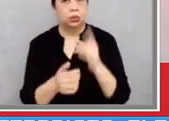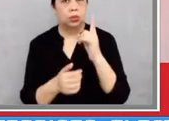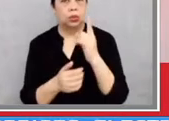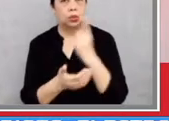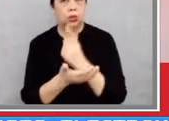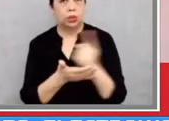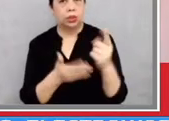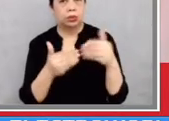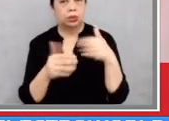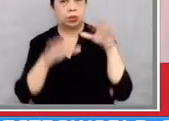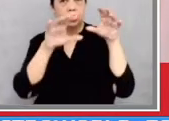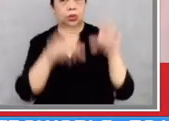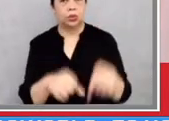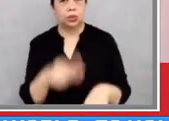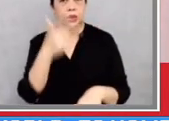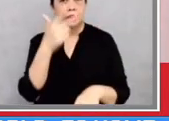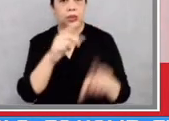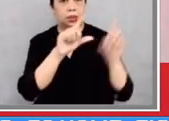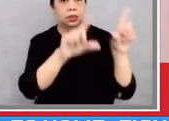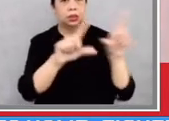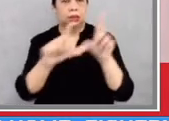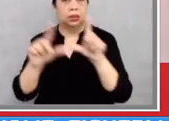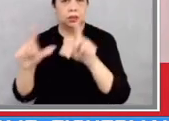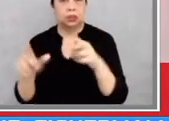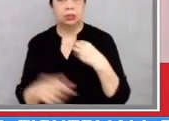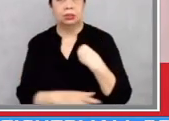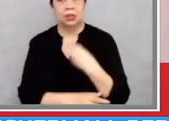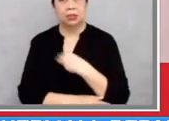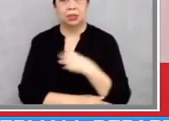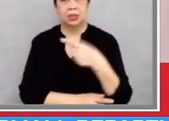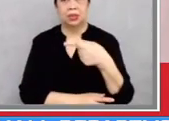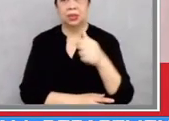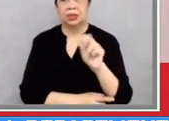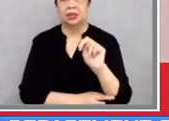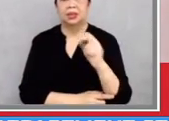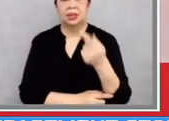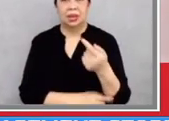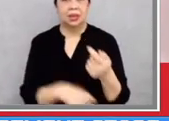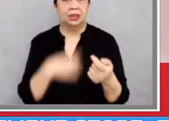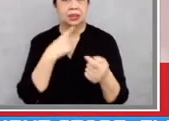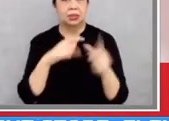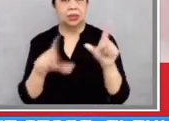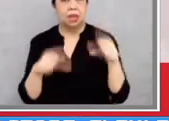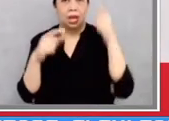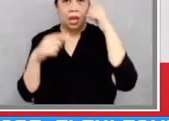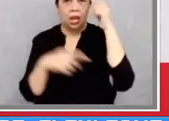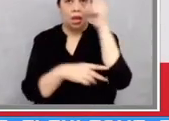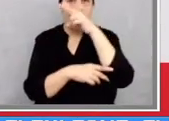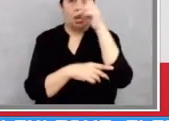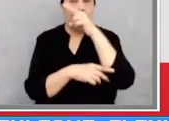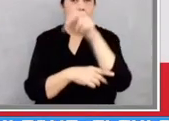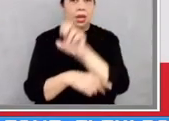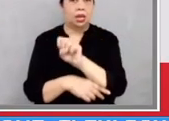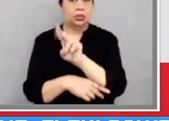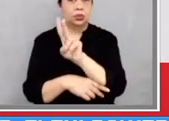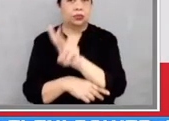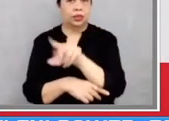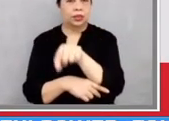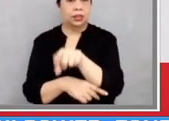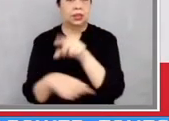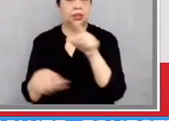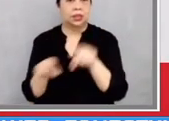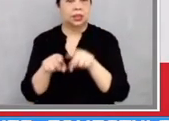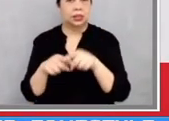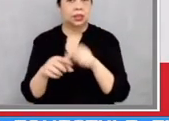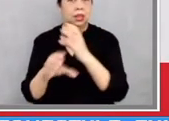na aresto ang tatlong suspect na mga miyembro ng gang. Sabi ng mga suspect na pagkamalan nila ang SUV ng biktima bilang sasakyan